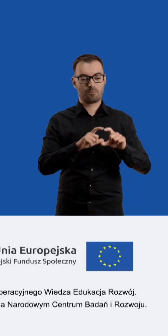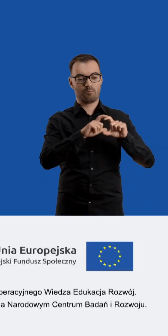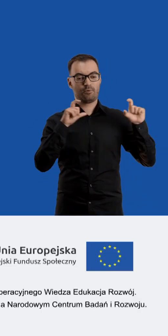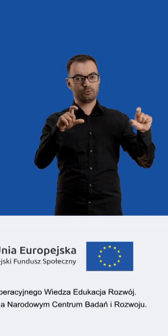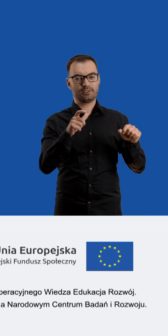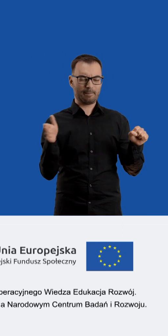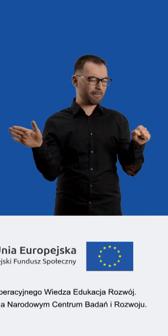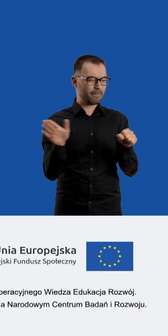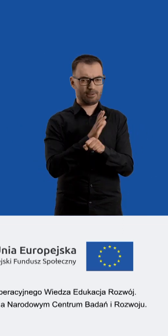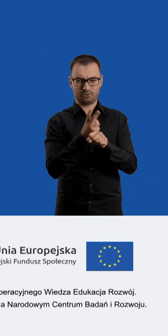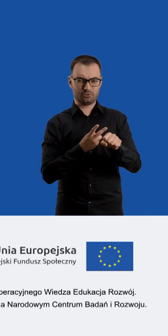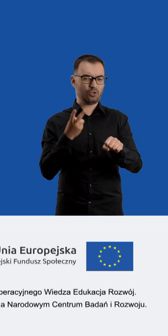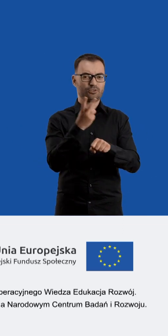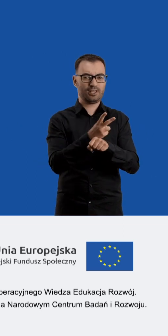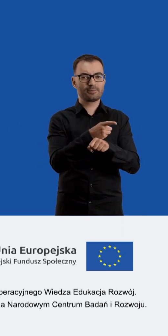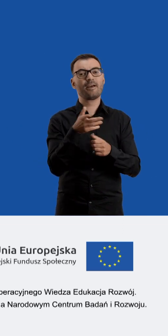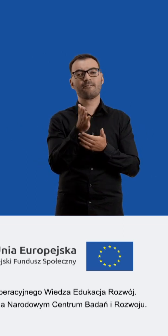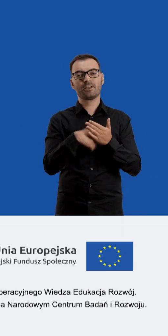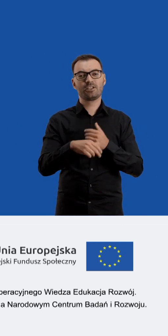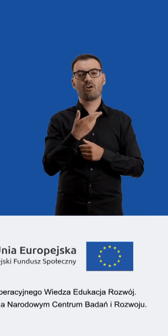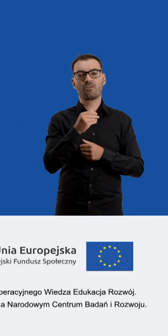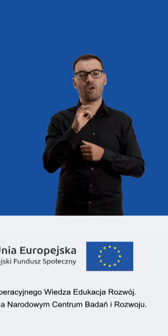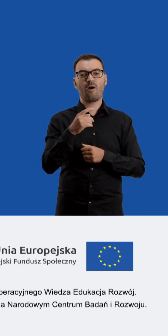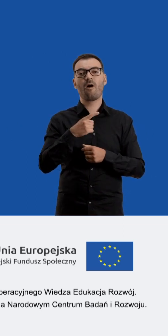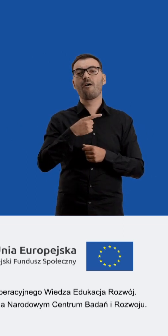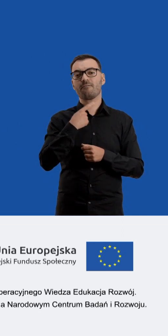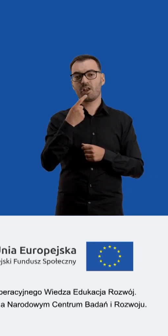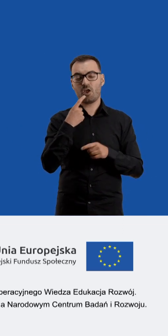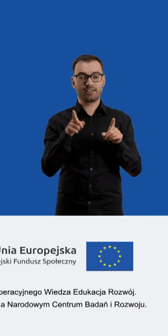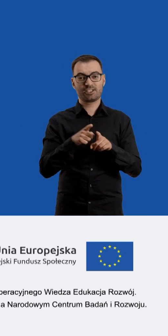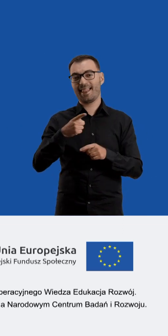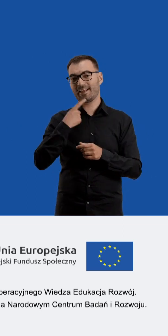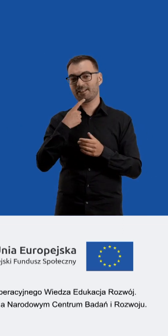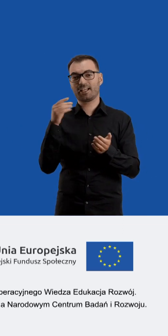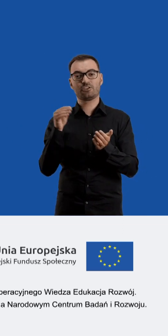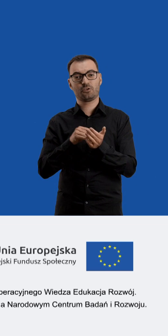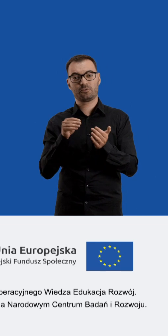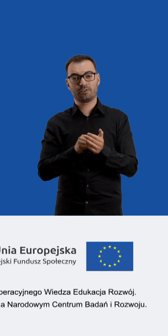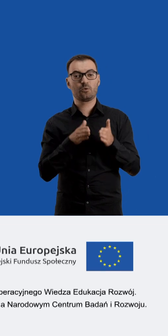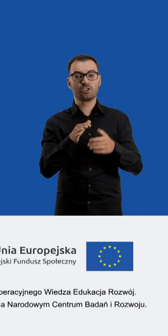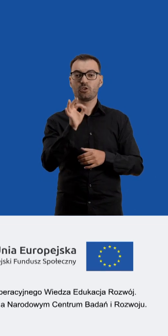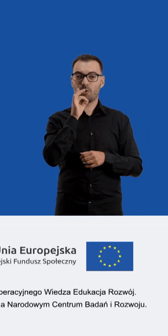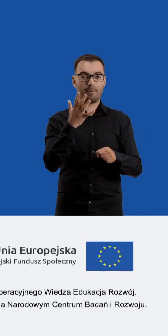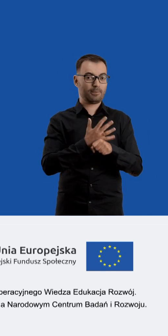Niepełnosprawnościami mieści się w całkowicie dostosowanym architektonicznie budynku Wydziału Neofilologii oraz Wydziału